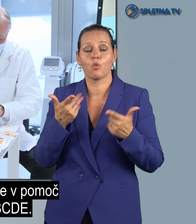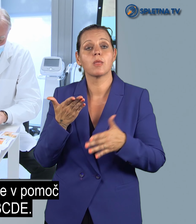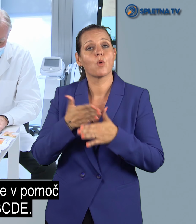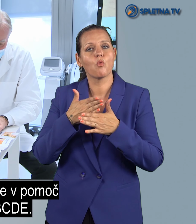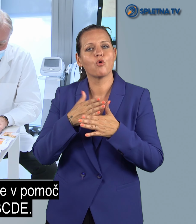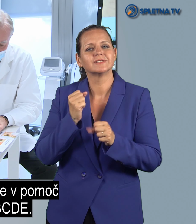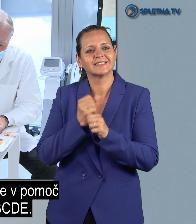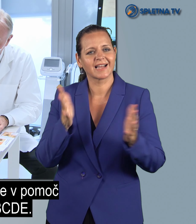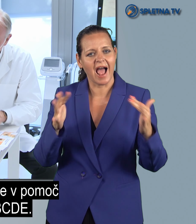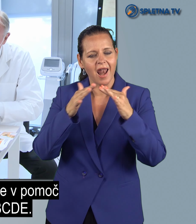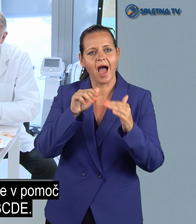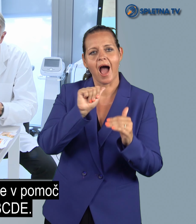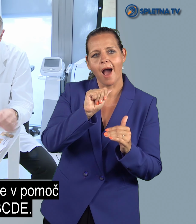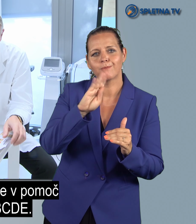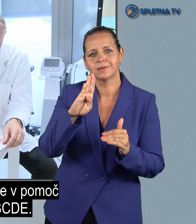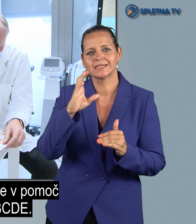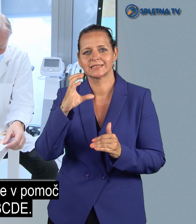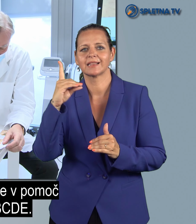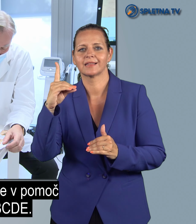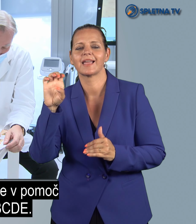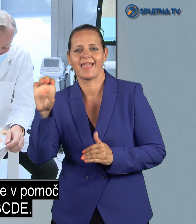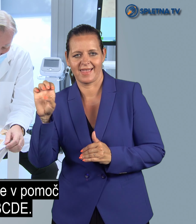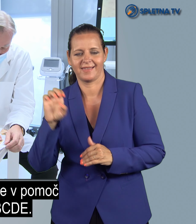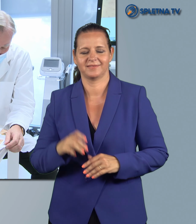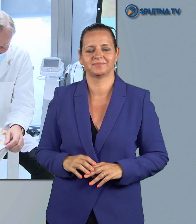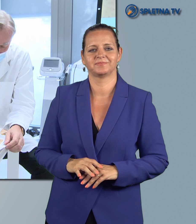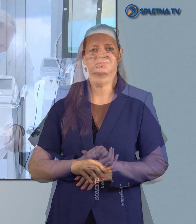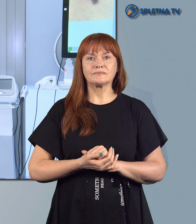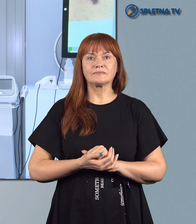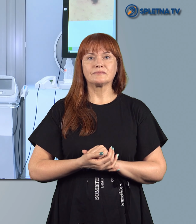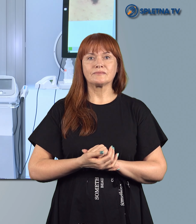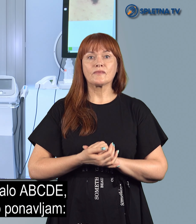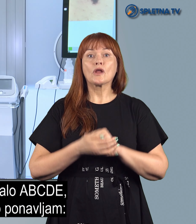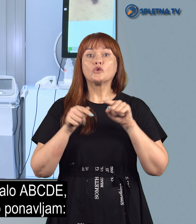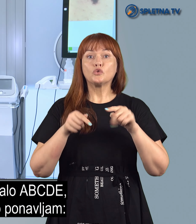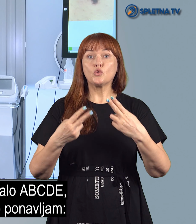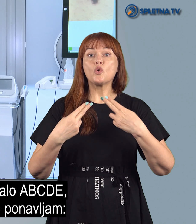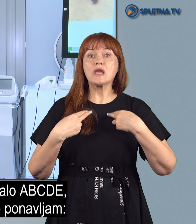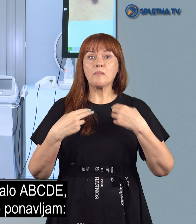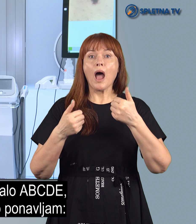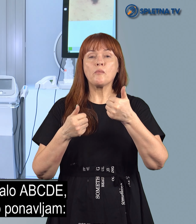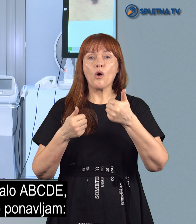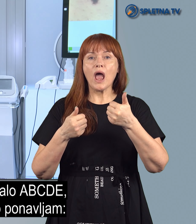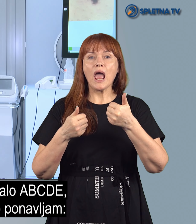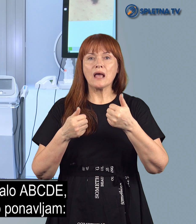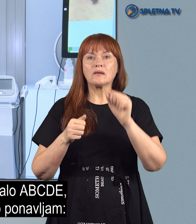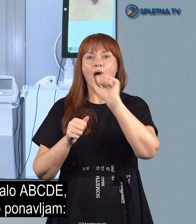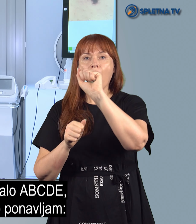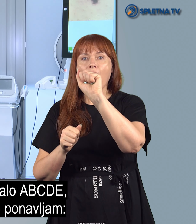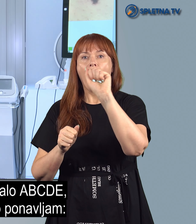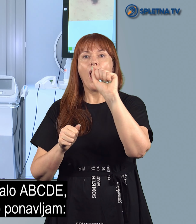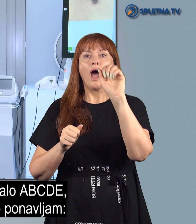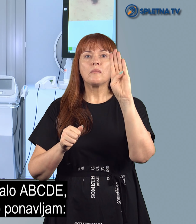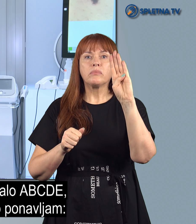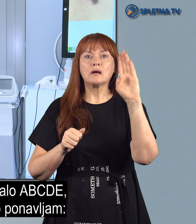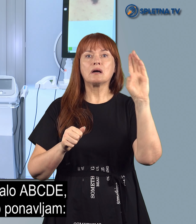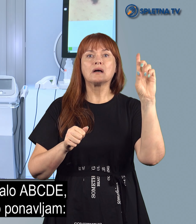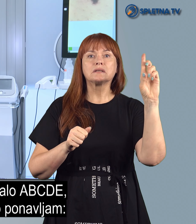je v pomoč skala ABCDE. In tule imamo eno tako